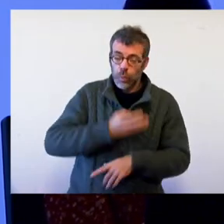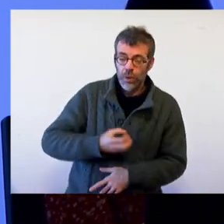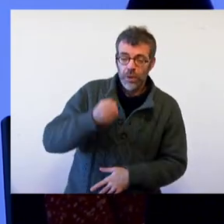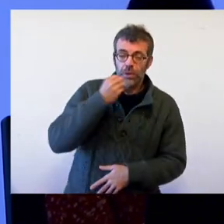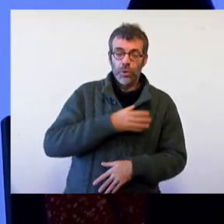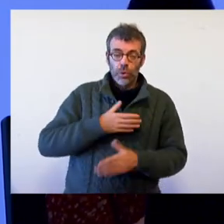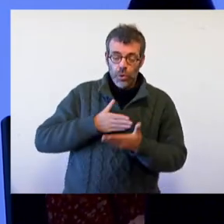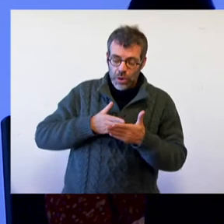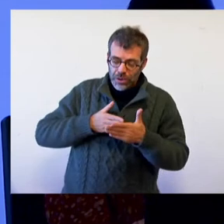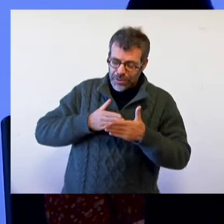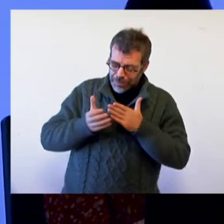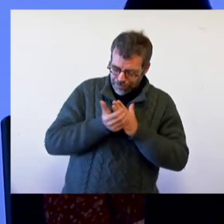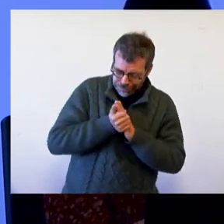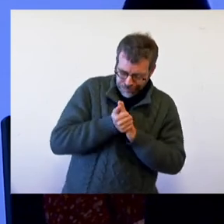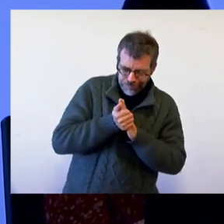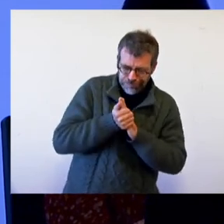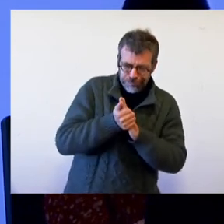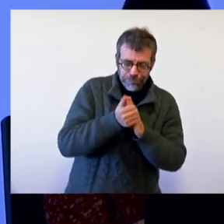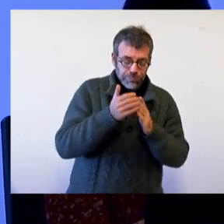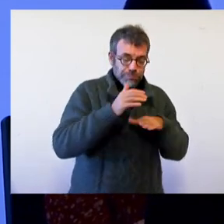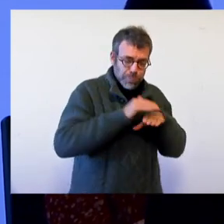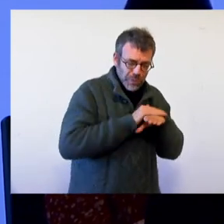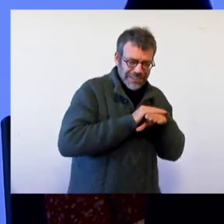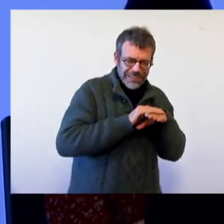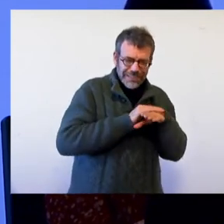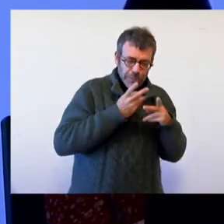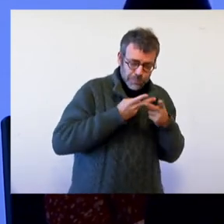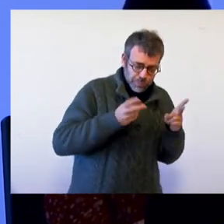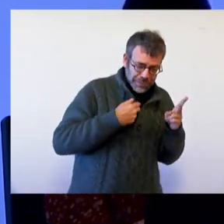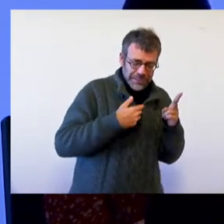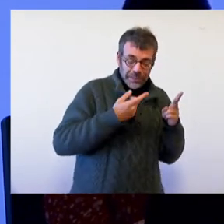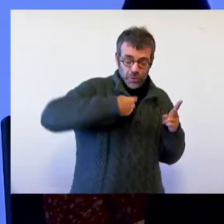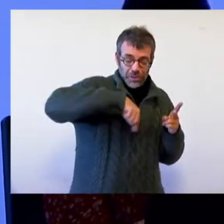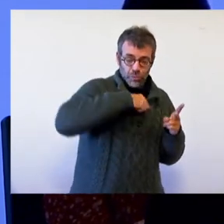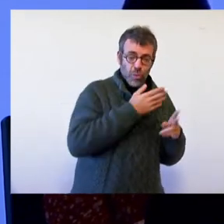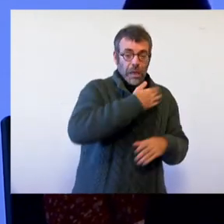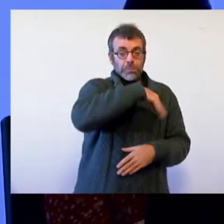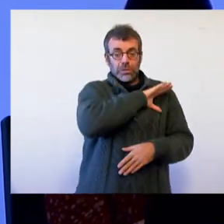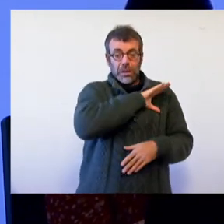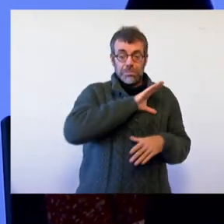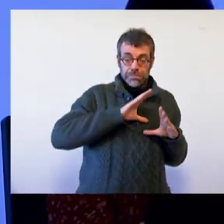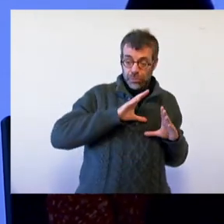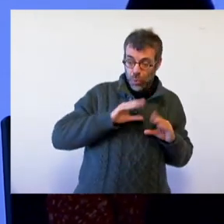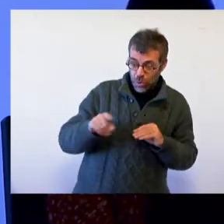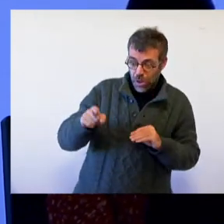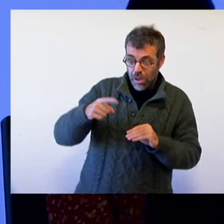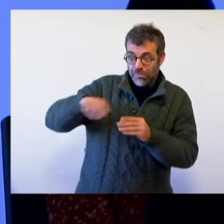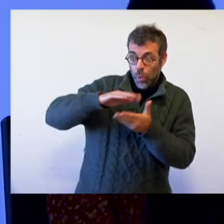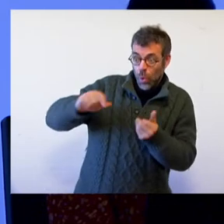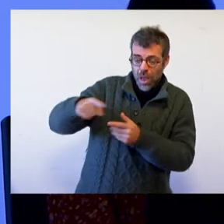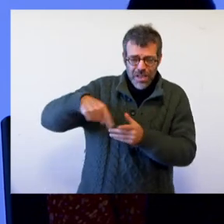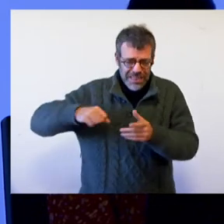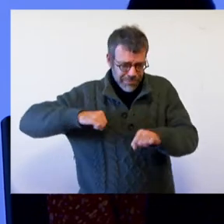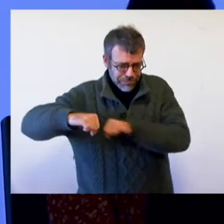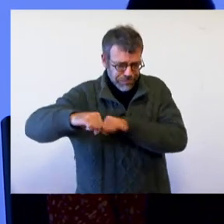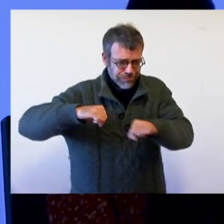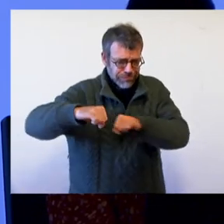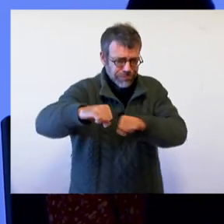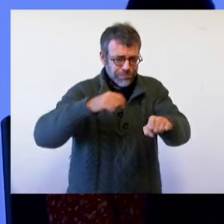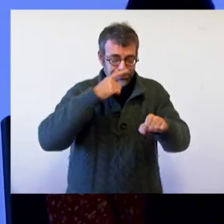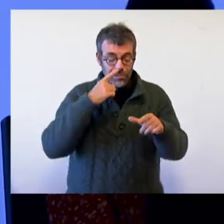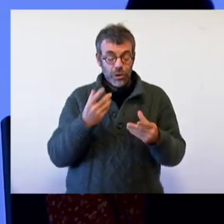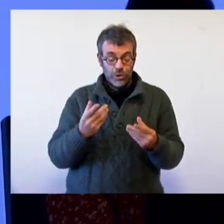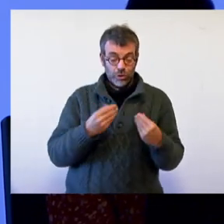pour porter les politiques publiques dont nous avons la charge. Avoir une mention spéciale pour le service de l'Assemblée qui rend possible